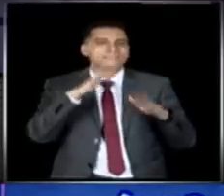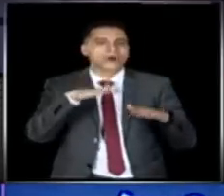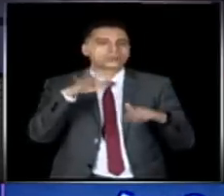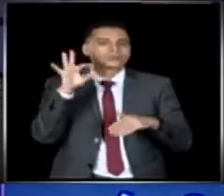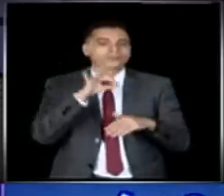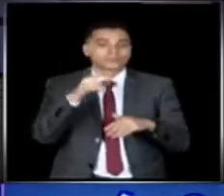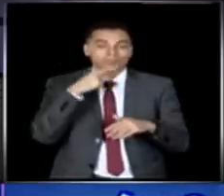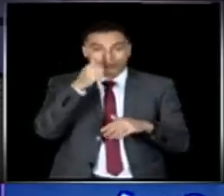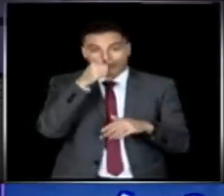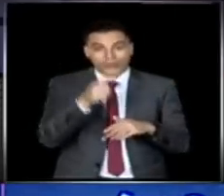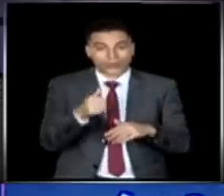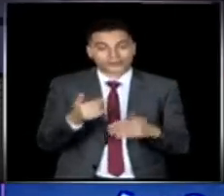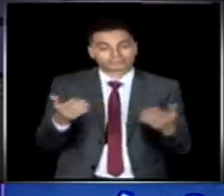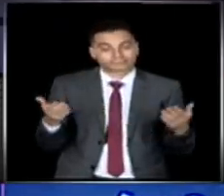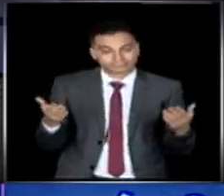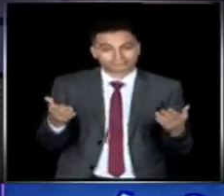كويت.